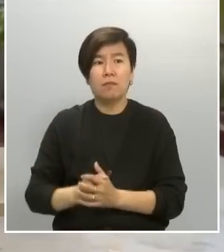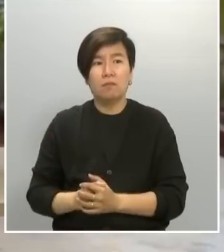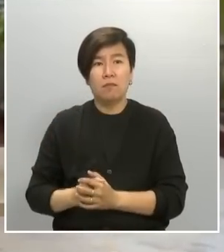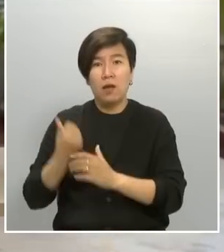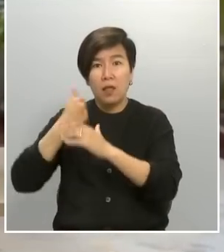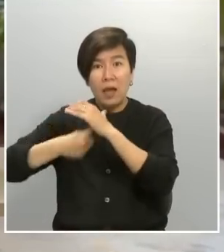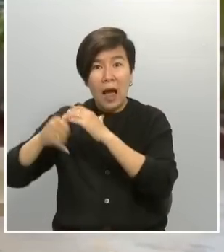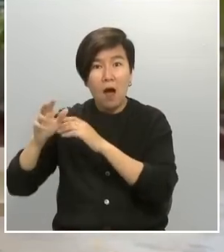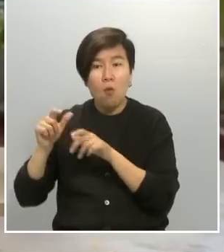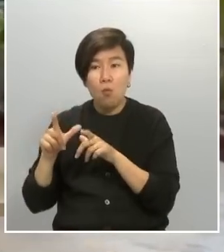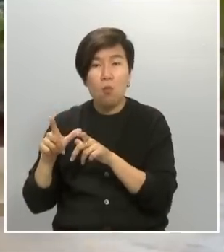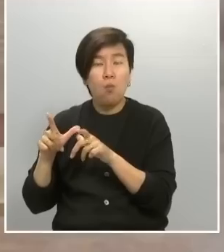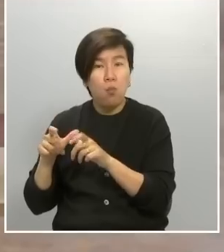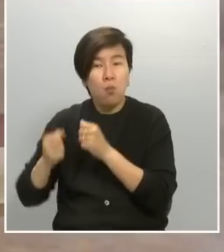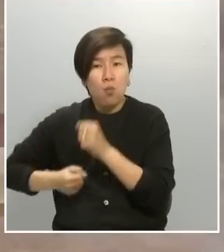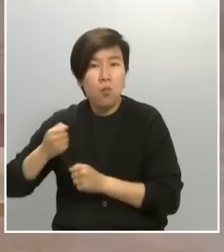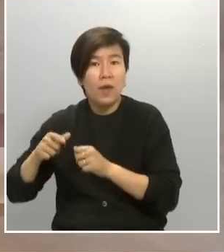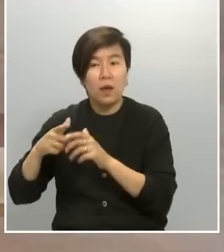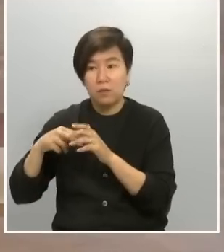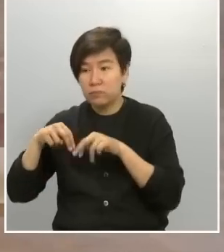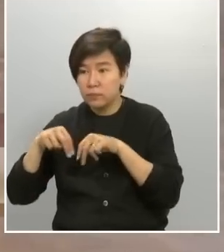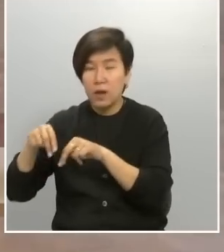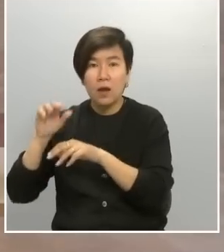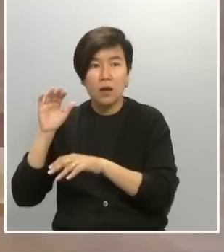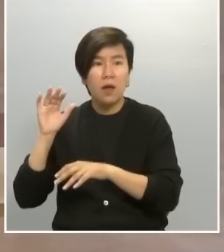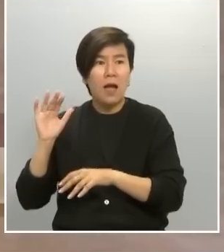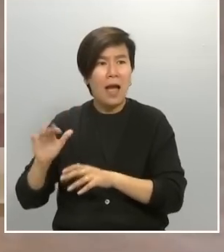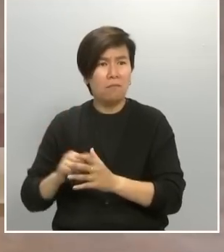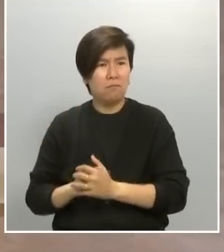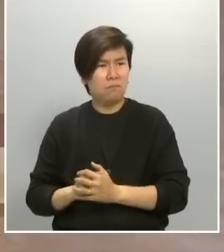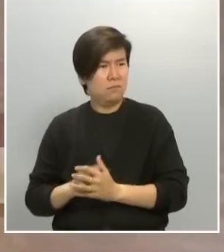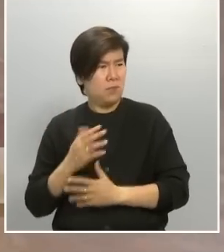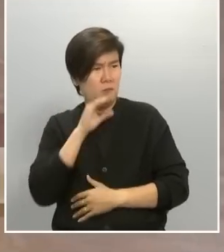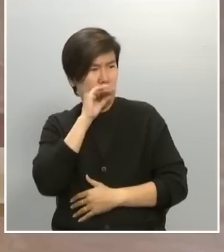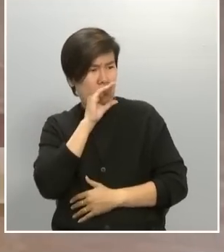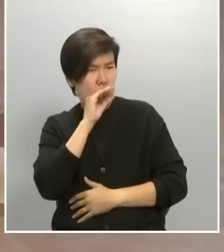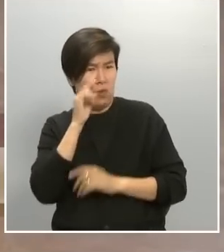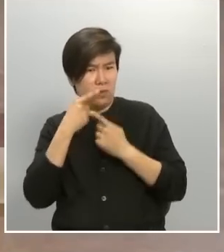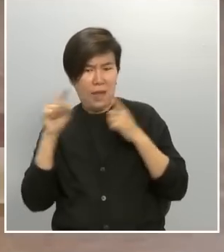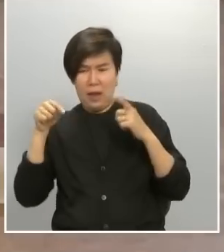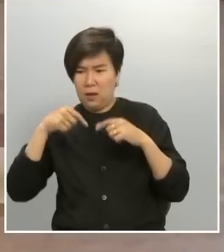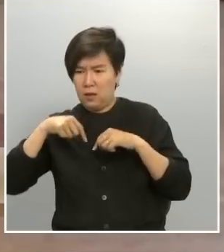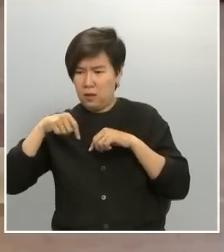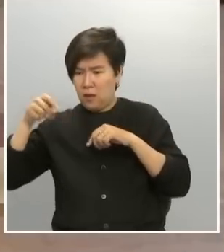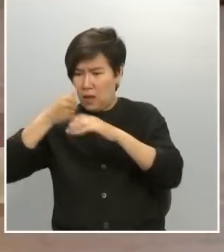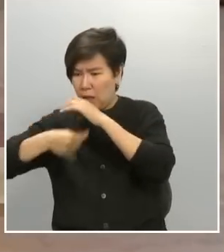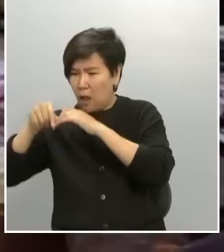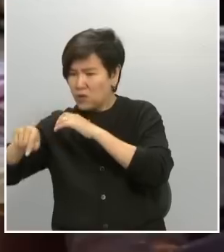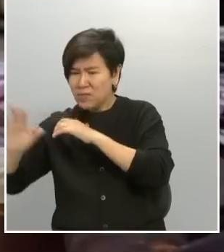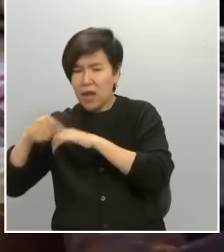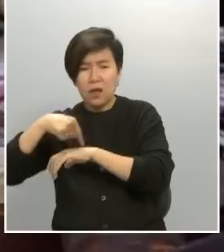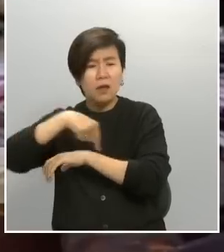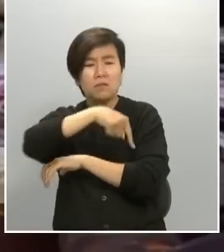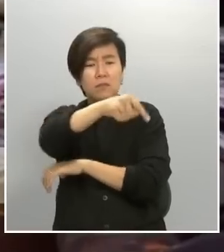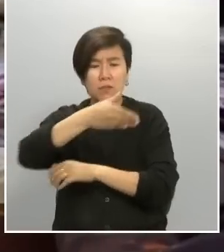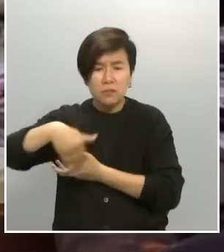2เดือนอุทยานเนี่ยบอกตรงกันข้ามว่าไม่ได้ห้ามจัดห้ามเขาไปใช้ในเส้นทางเพิ่งได้รับข้อมูลเส้นท